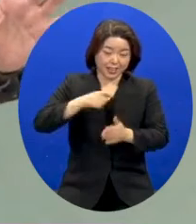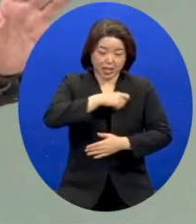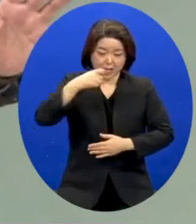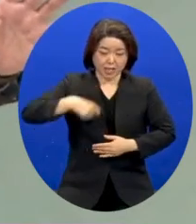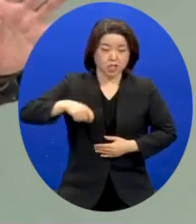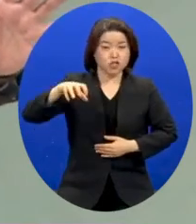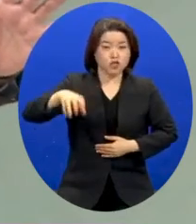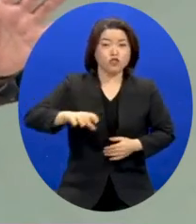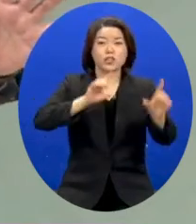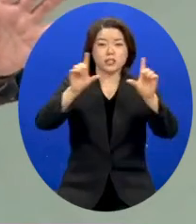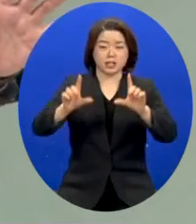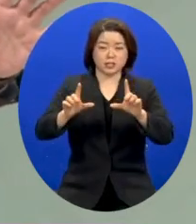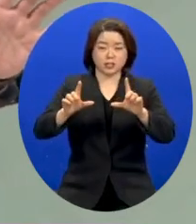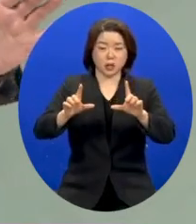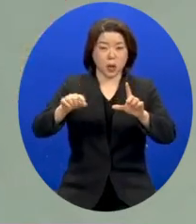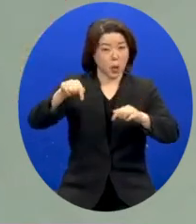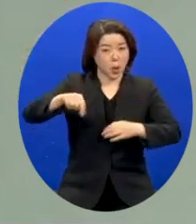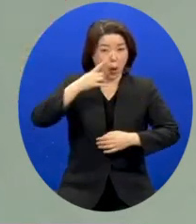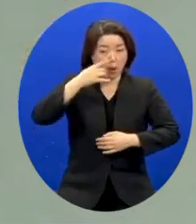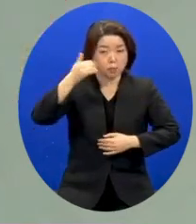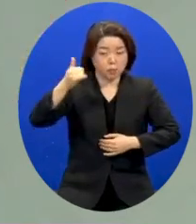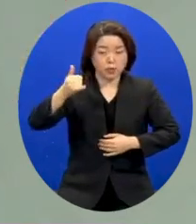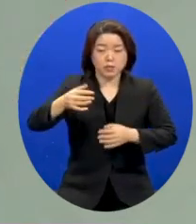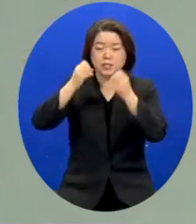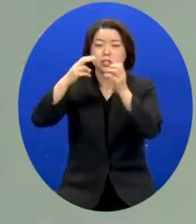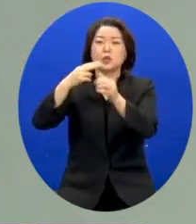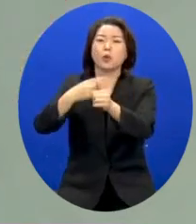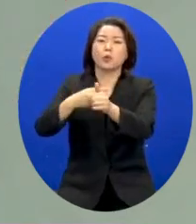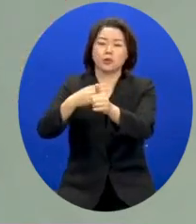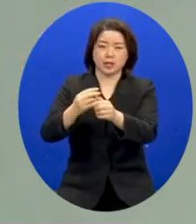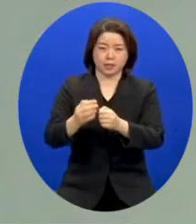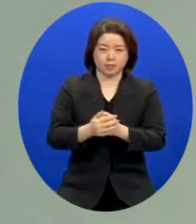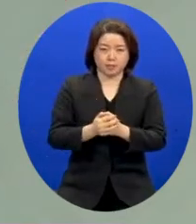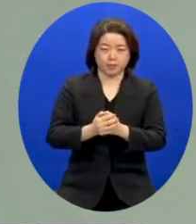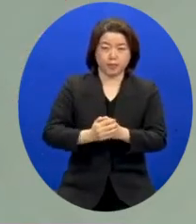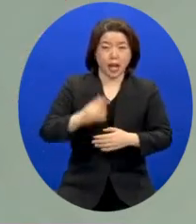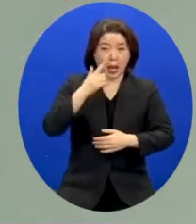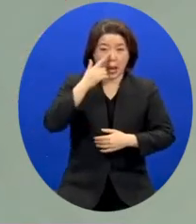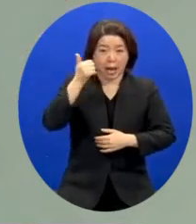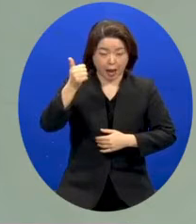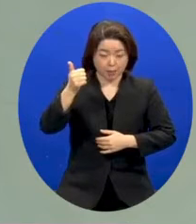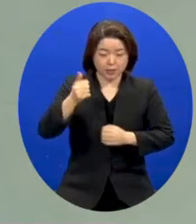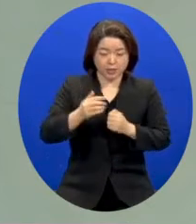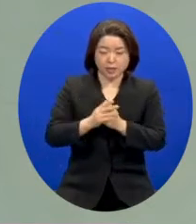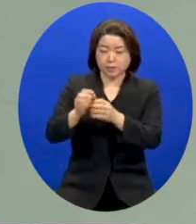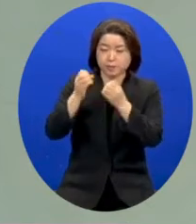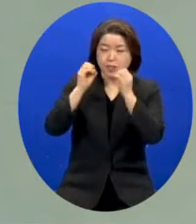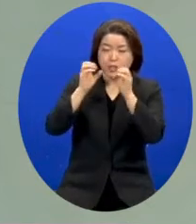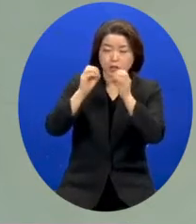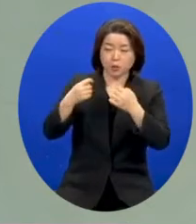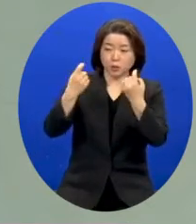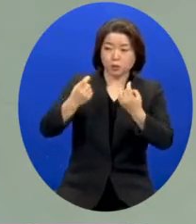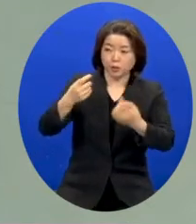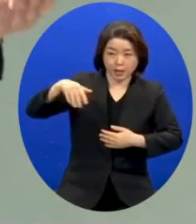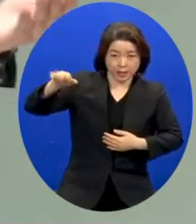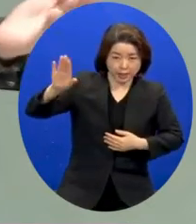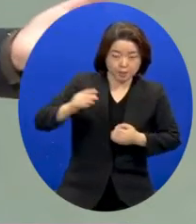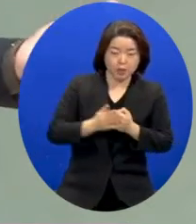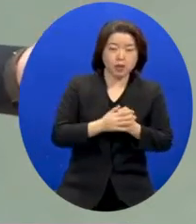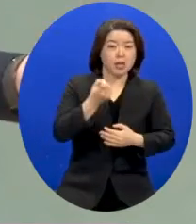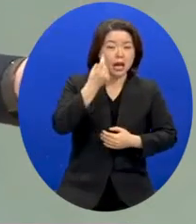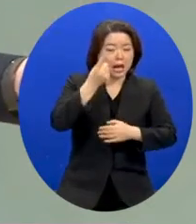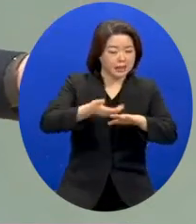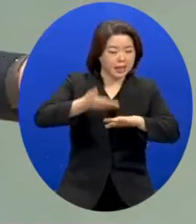부모님이 선교사님이에요. 아버지 선교사님이 전도 여행을 한번 떠나면 한 달 이상씩